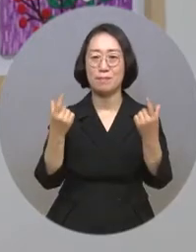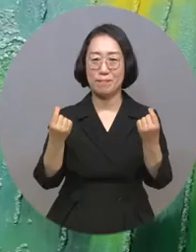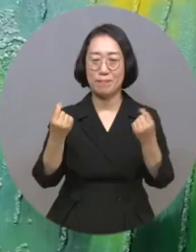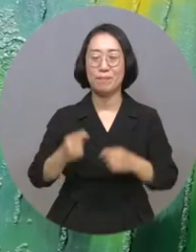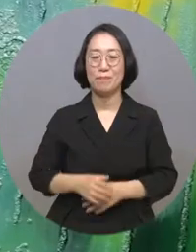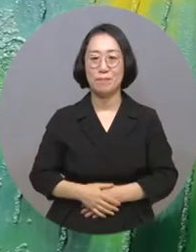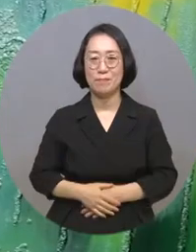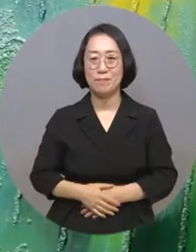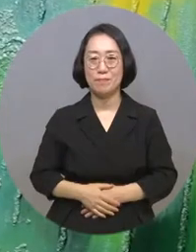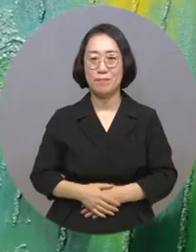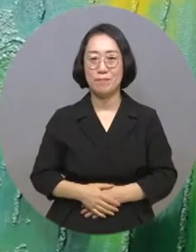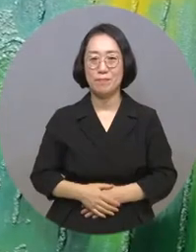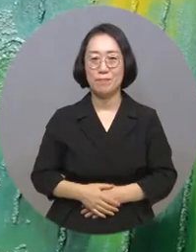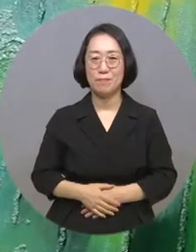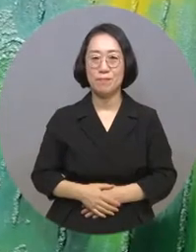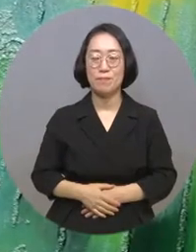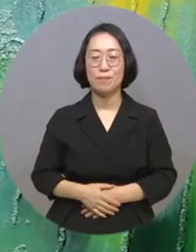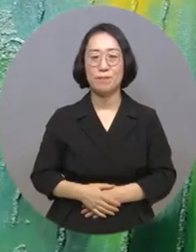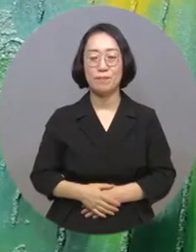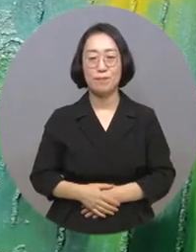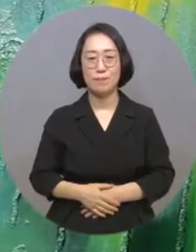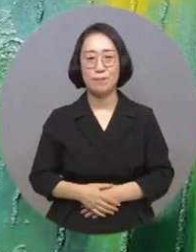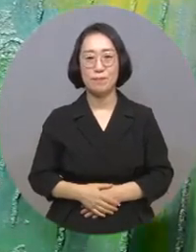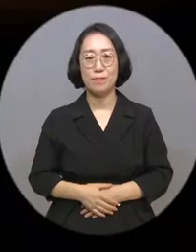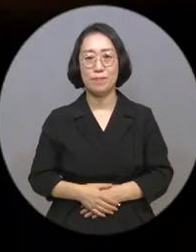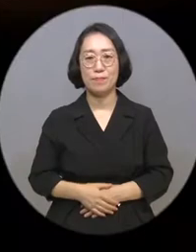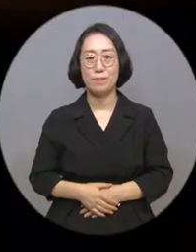있습니다. 복지TV 뉴스 이소영입니다.